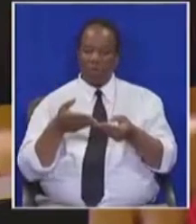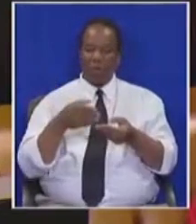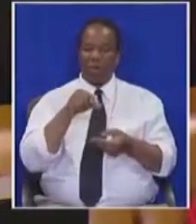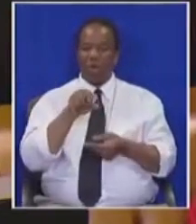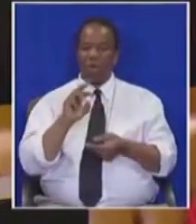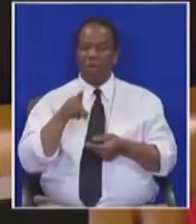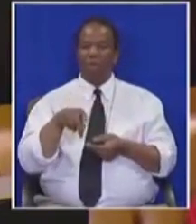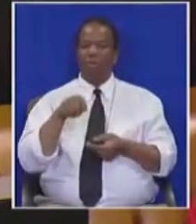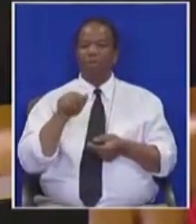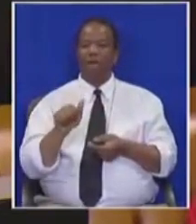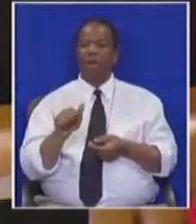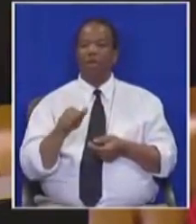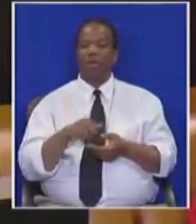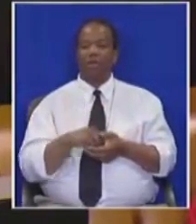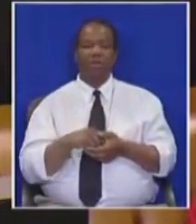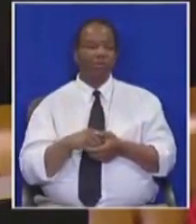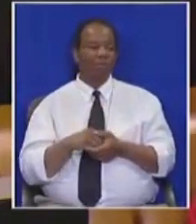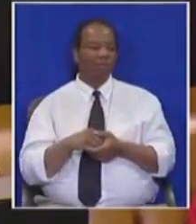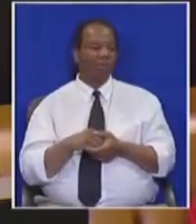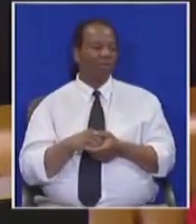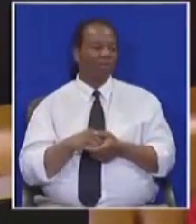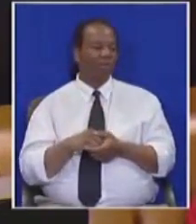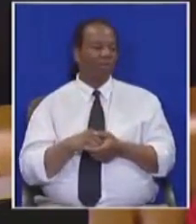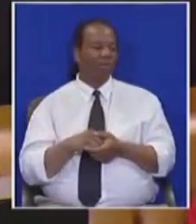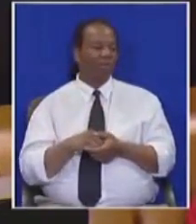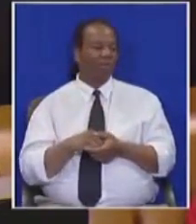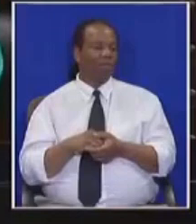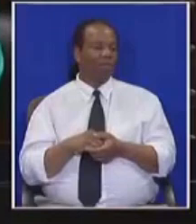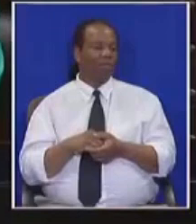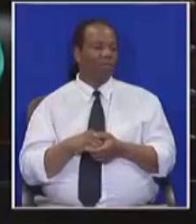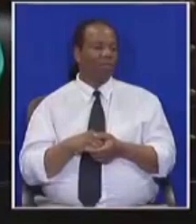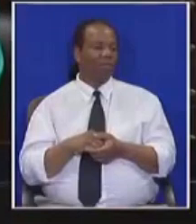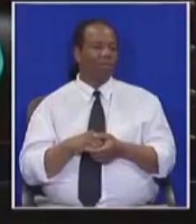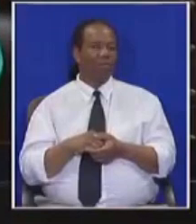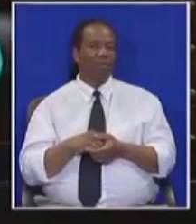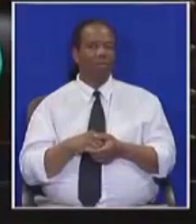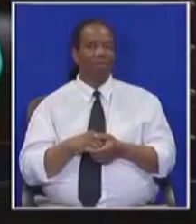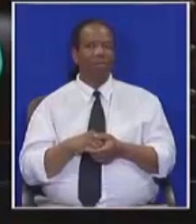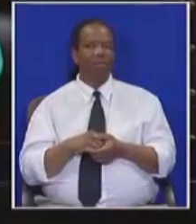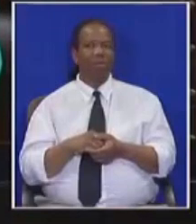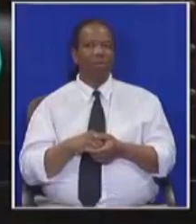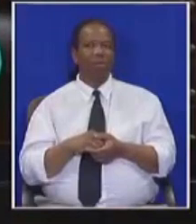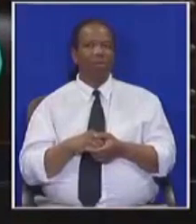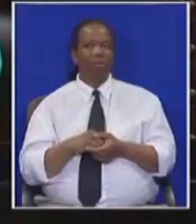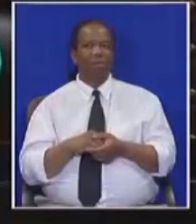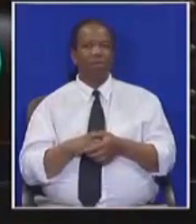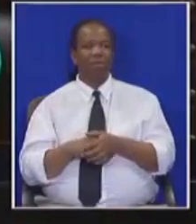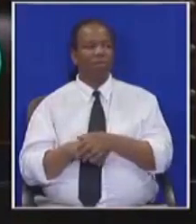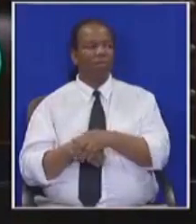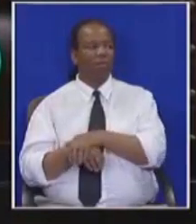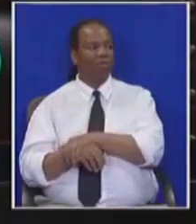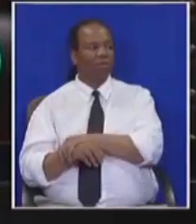Cha mamkhweni. Musu kwenza kanjalo mama. Ngicela ukhoxise konke lokho